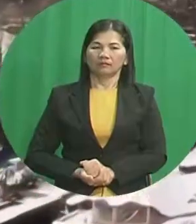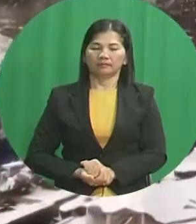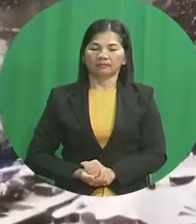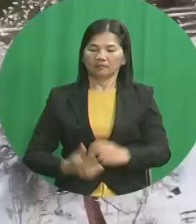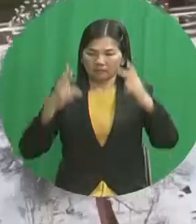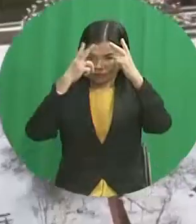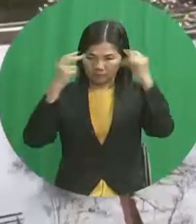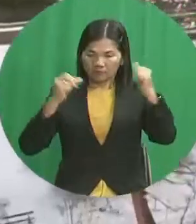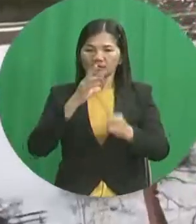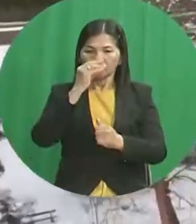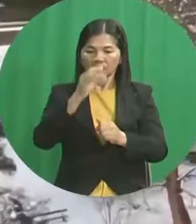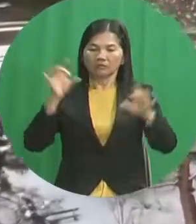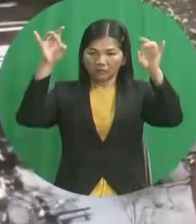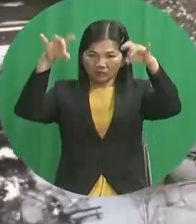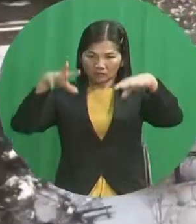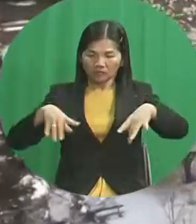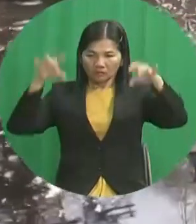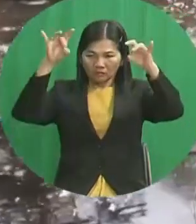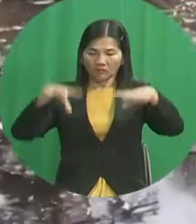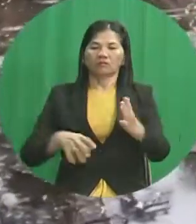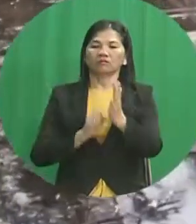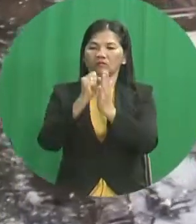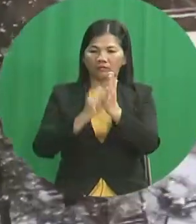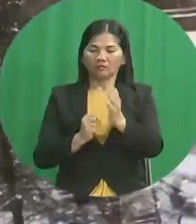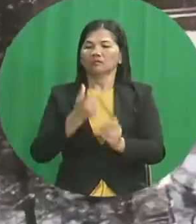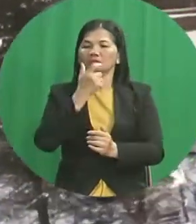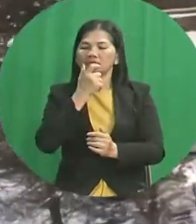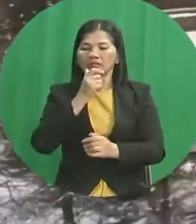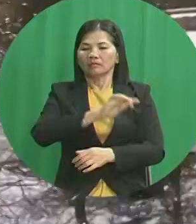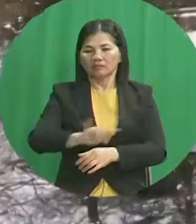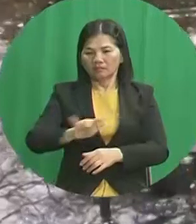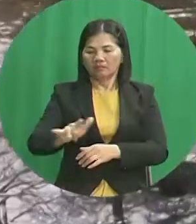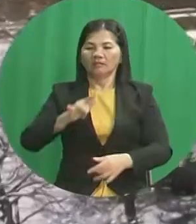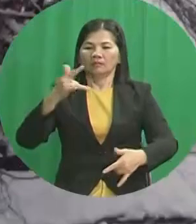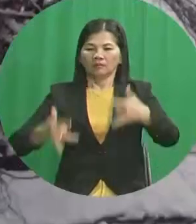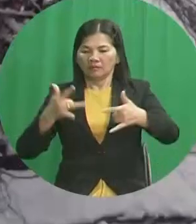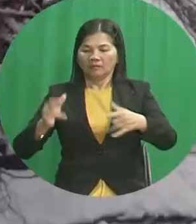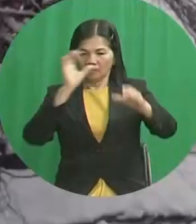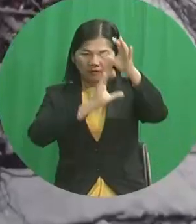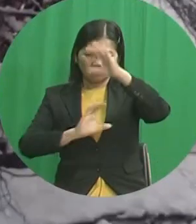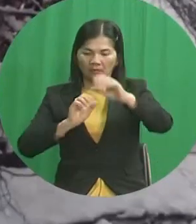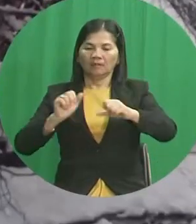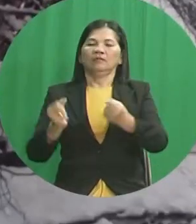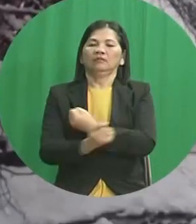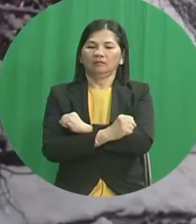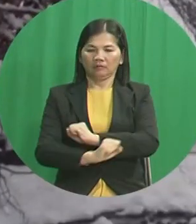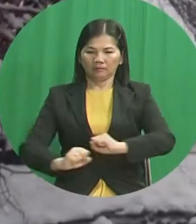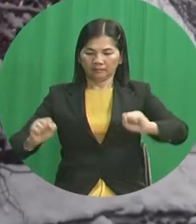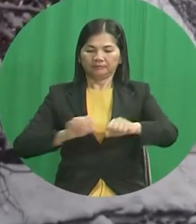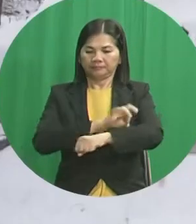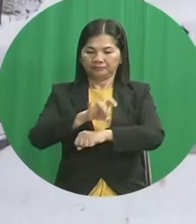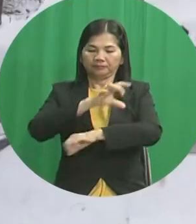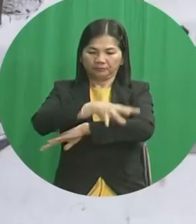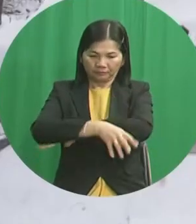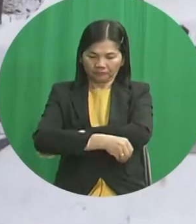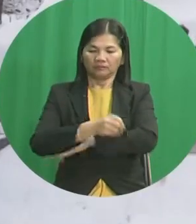មន្ត្រីបាននិយាយថាប្រលធ្លាក់ខ្លាំងនៅភាគខាងជើងប្រទេសអង់គ្លេសបានបង្ខំឲ្យអ្នកបើកបរត្រូវស្វែងរកទីជម្រកឬចំណាយពេលមួយយ